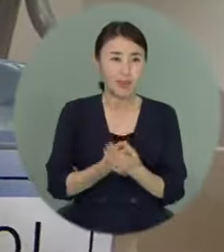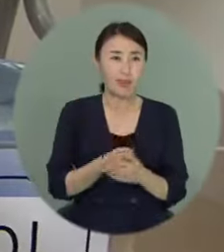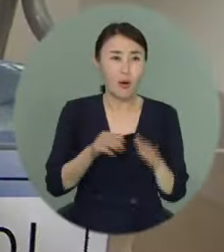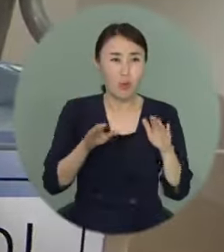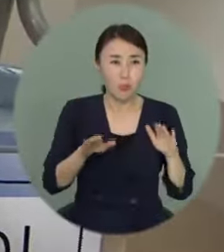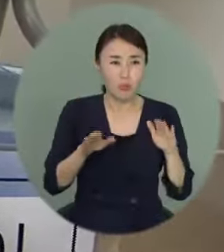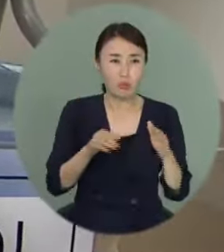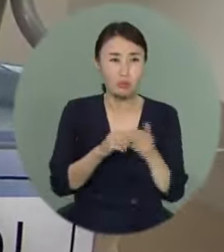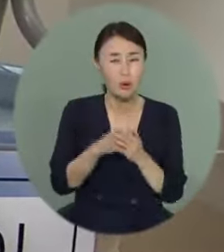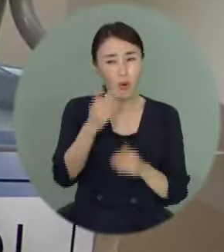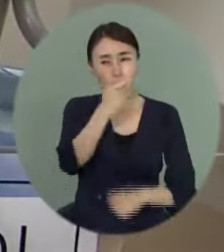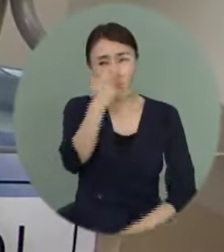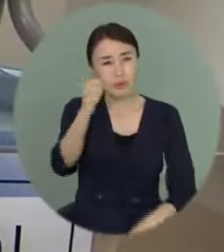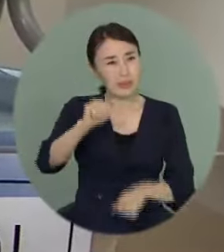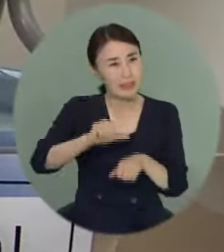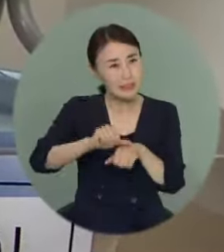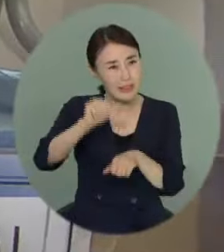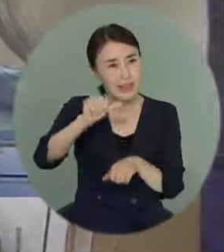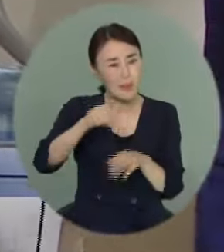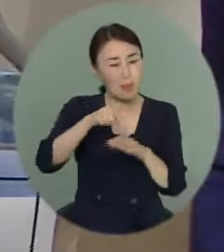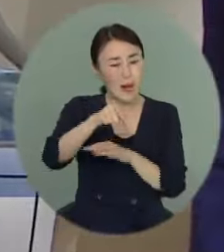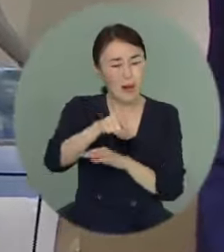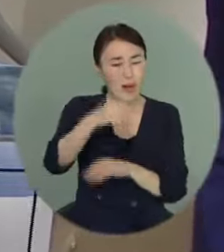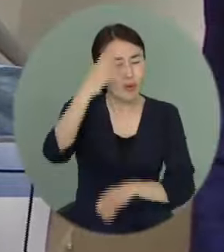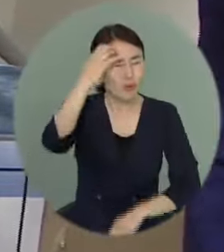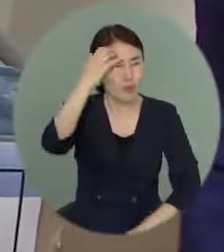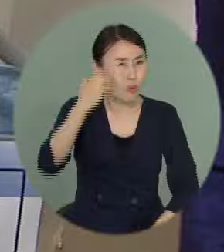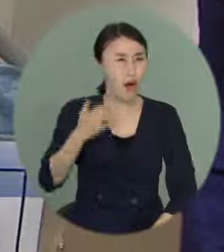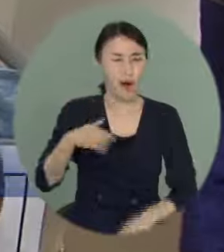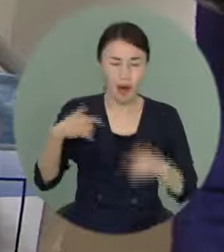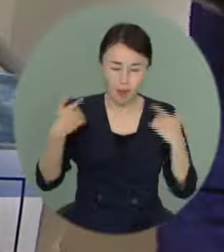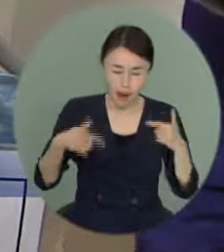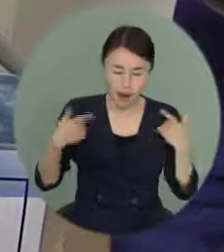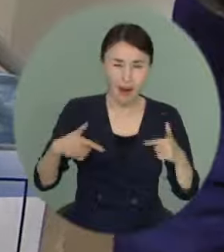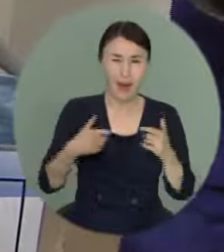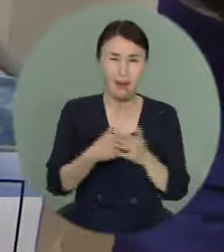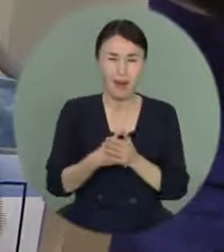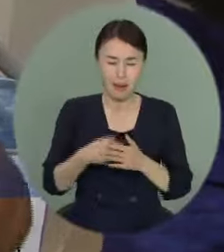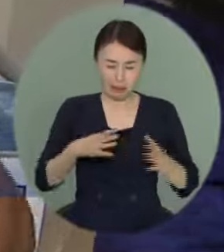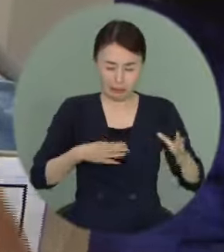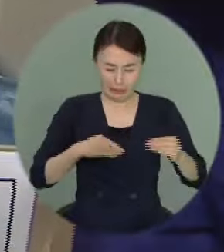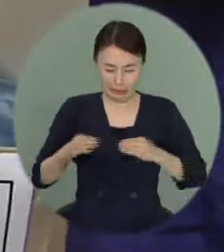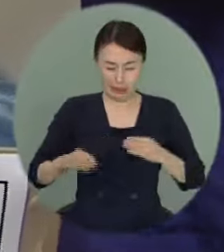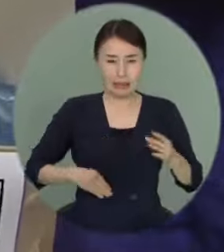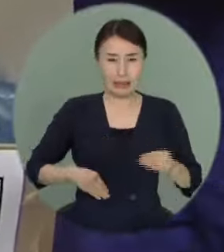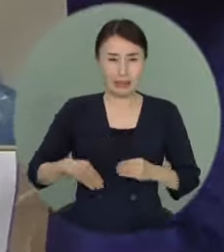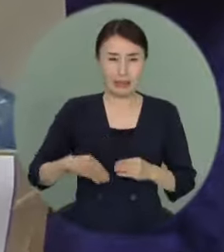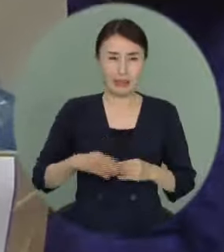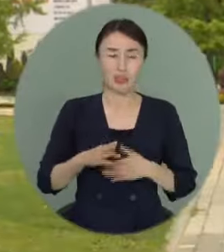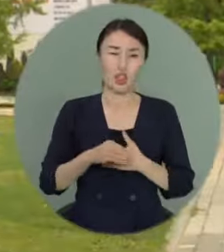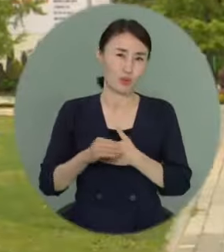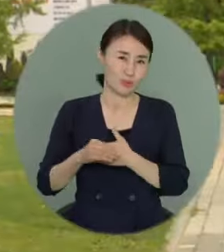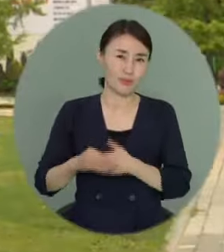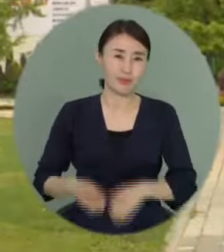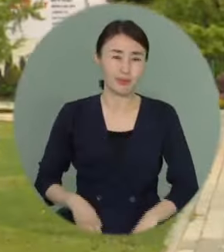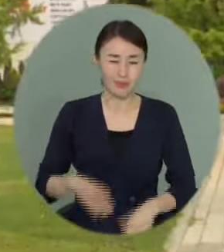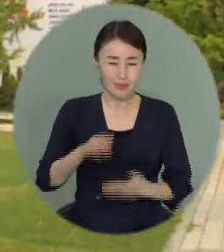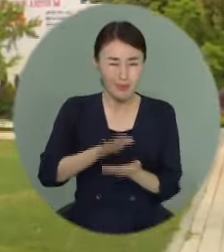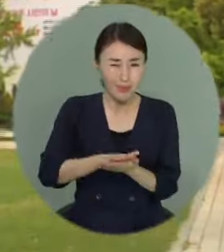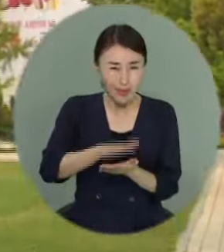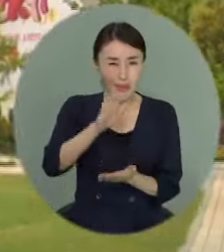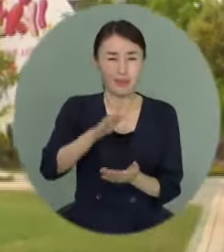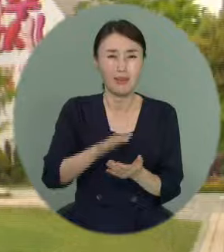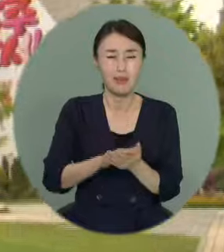같을때는 면 나가도 그 도하라 매를 까아 옷 다 치 거야 폭염에